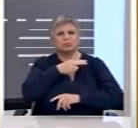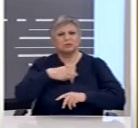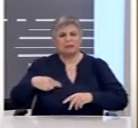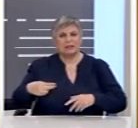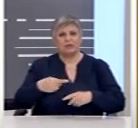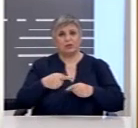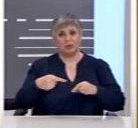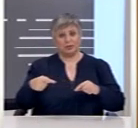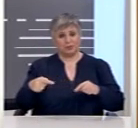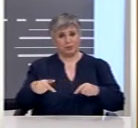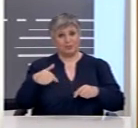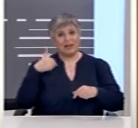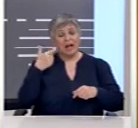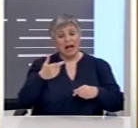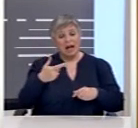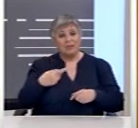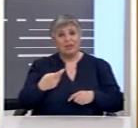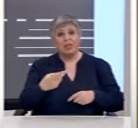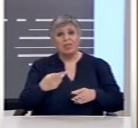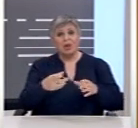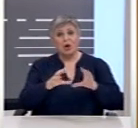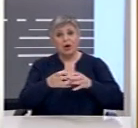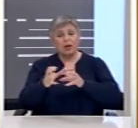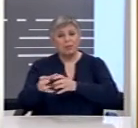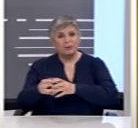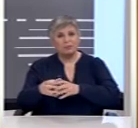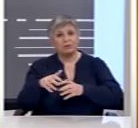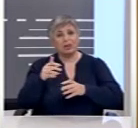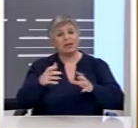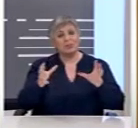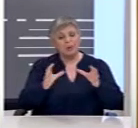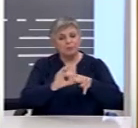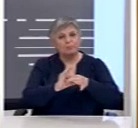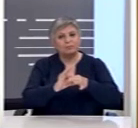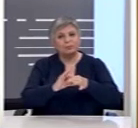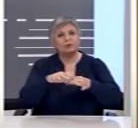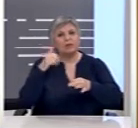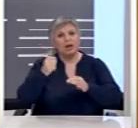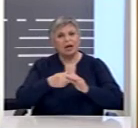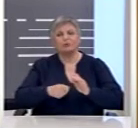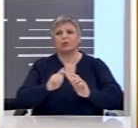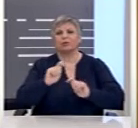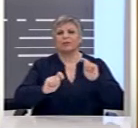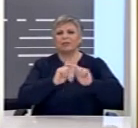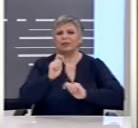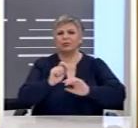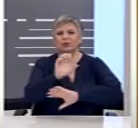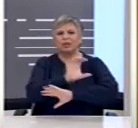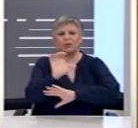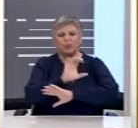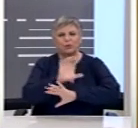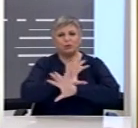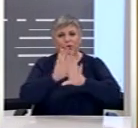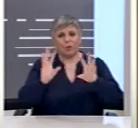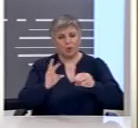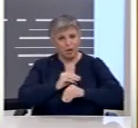οι δύο επιτροπές θα συνεργάζονταν με στόχο ταξινόμηση, ψηφιοποίηση του εν λόγω υλικού και τρίτων. Το υλικό στο οποίο θα δοθεί πρόσβαση στη